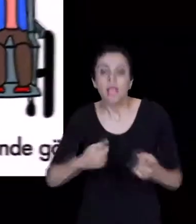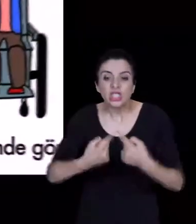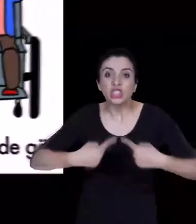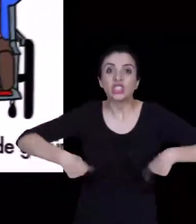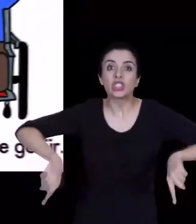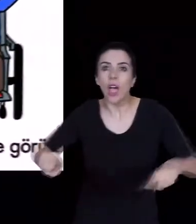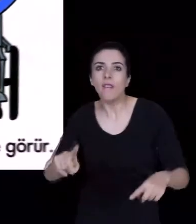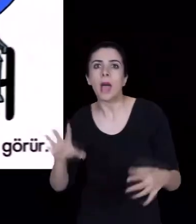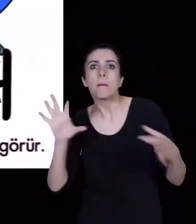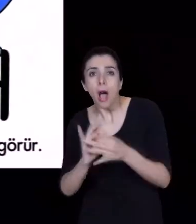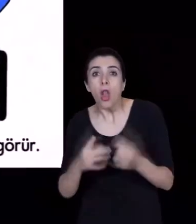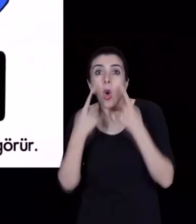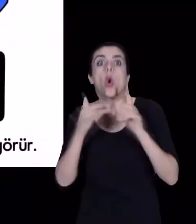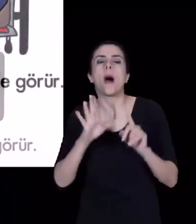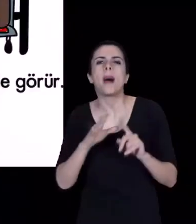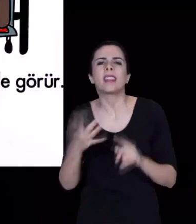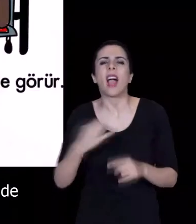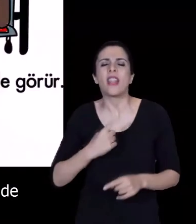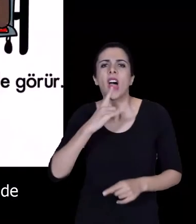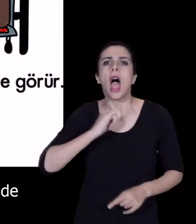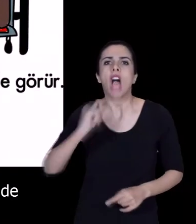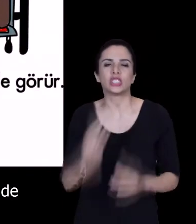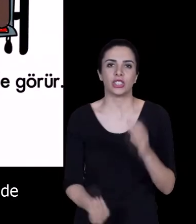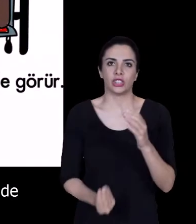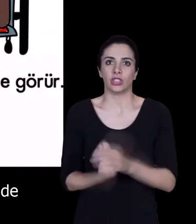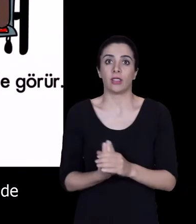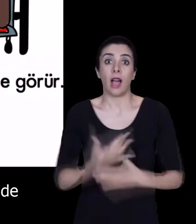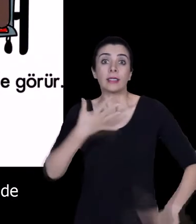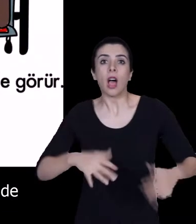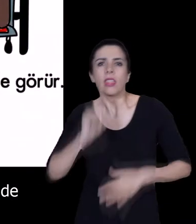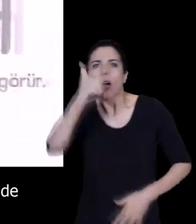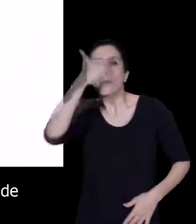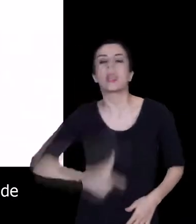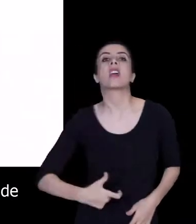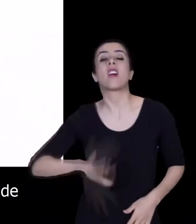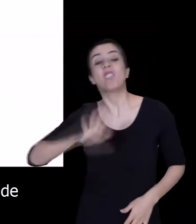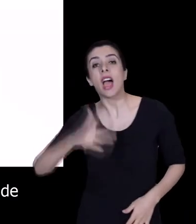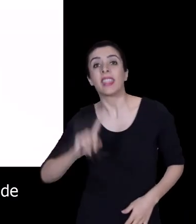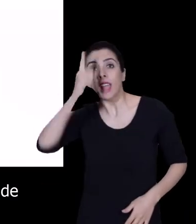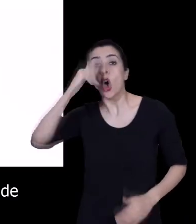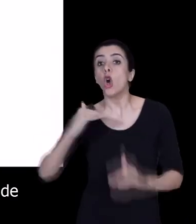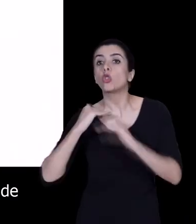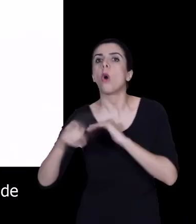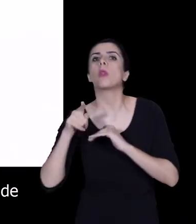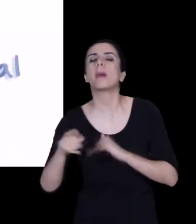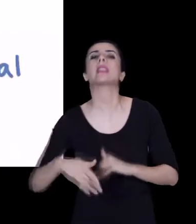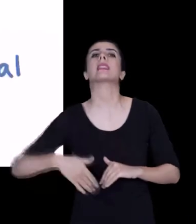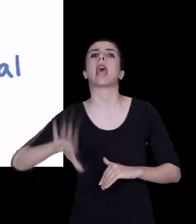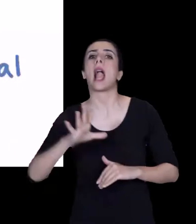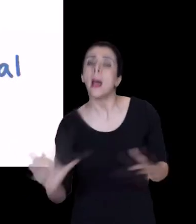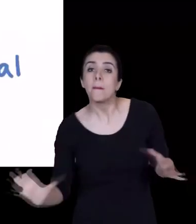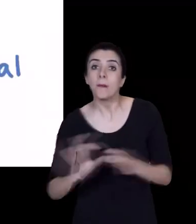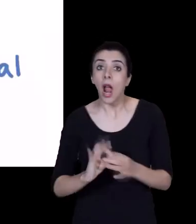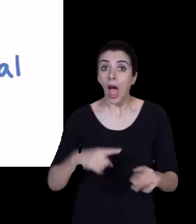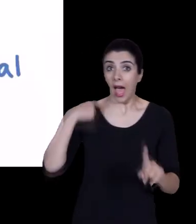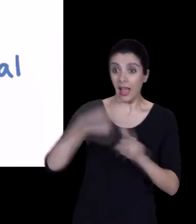dikkate almadığı için eleştirilerle karşılaştı. Çünkü sakatlık ne yalnızca bireysel ne de yalnızca toplumsal bir durumdur. Hem